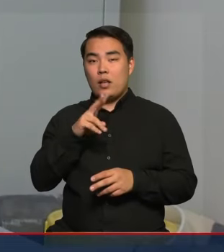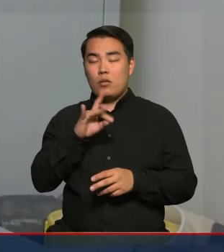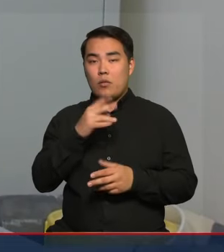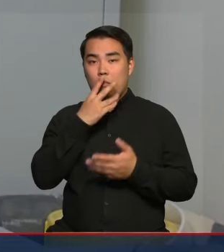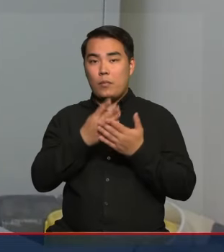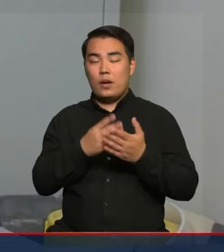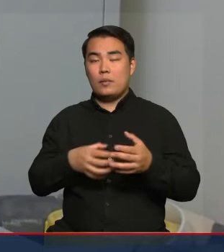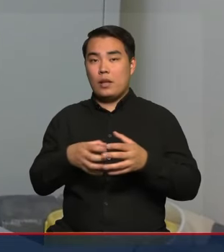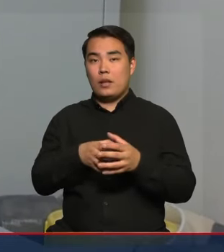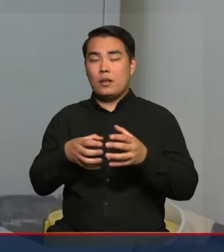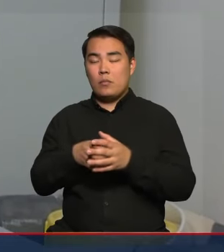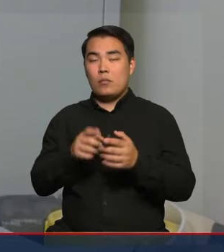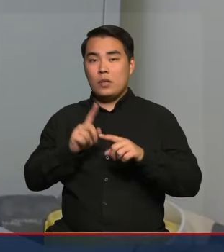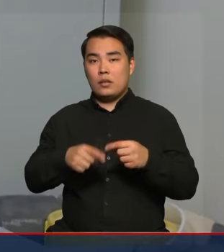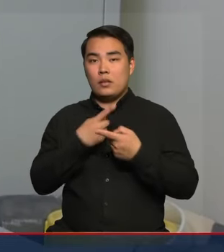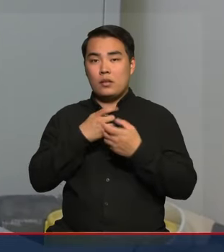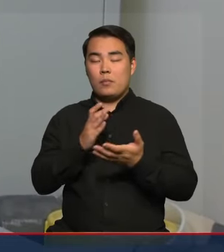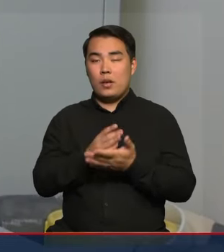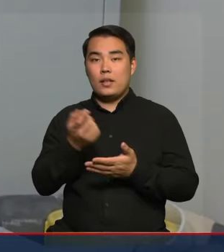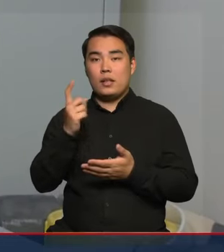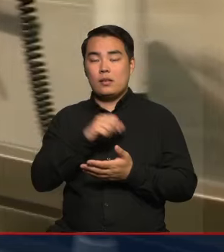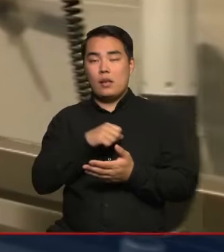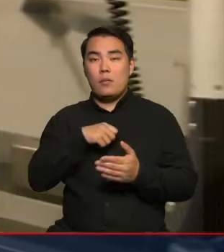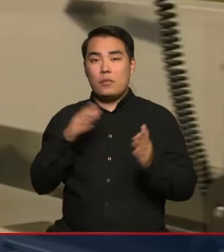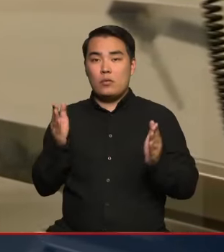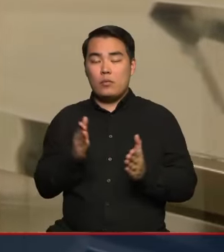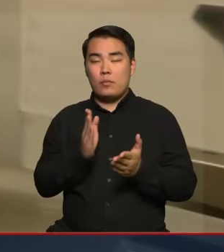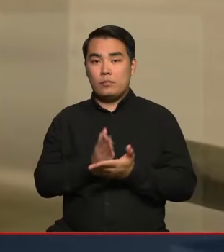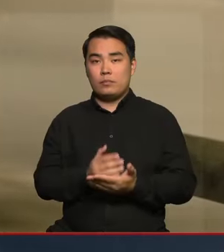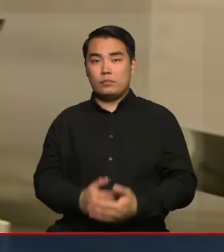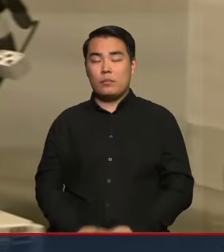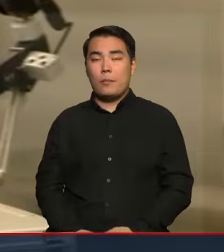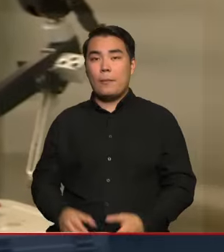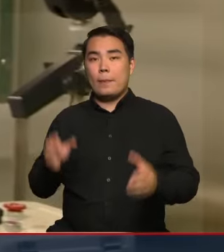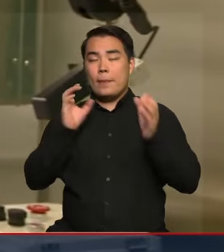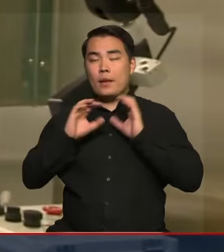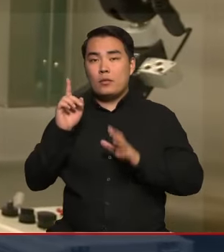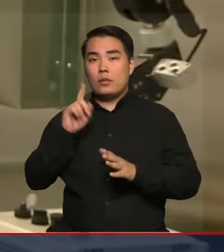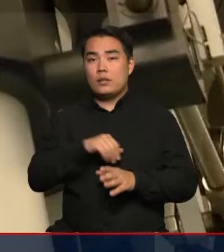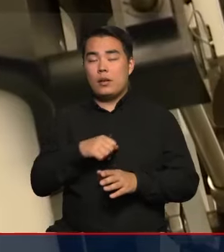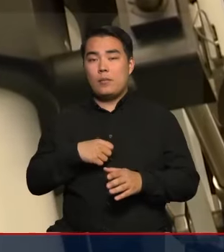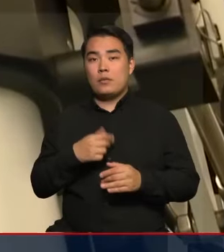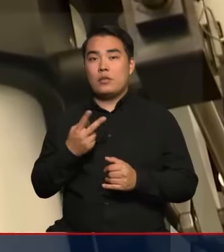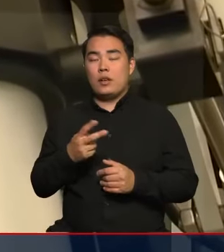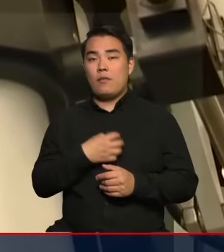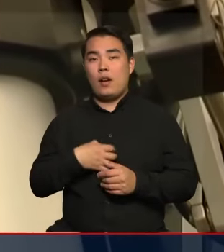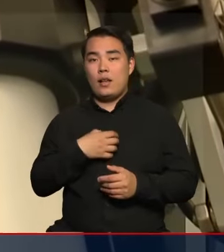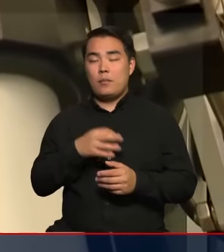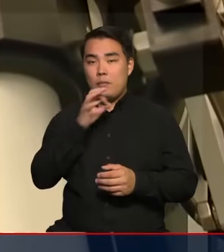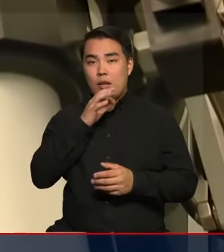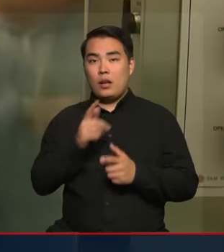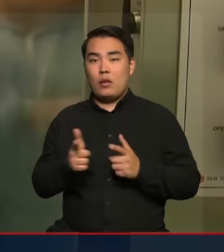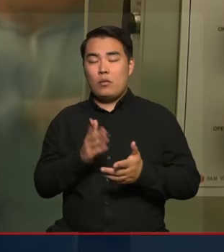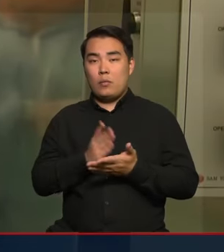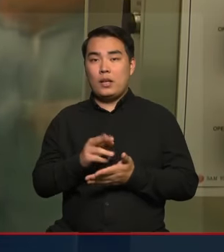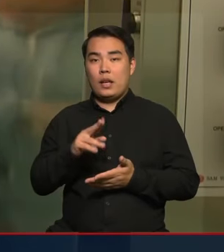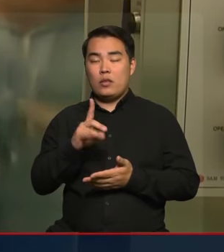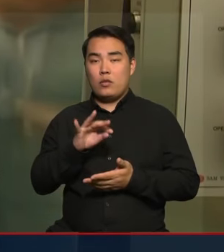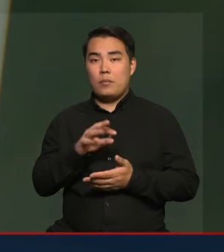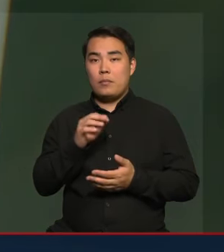радиоизотоптарға қарағанда тезірек таралады. Оның химиялық уыты төмен. Институтта сондай-ақ тағы екі негізгі препарат дайындалады.